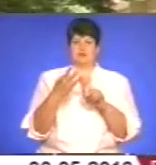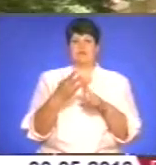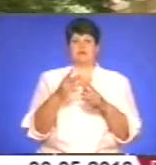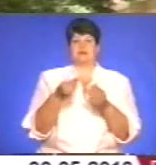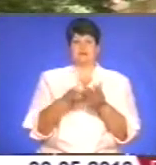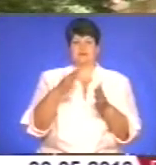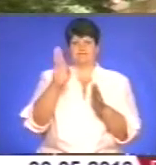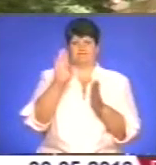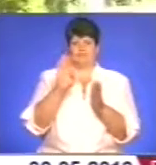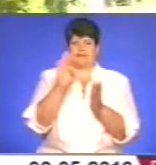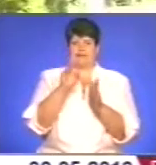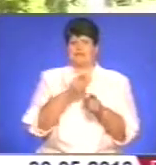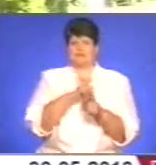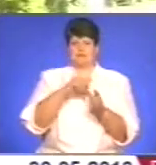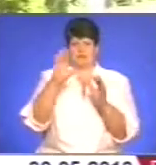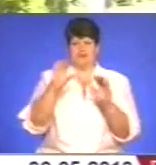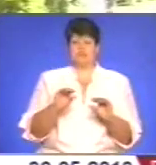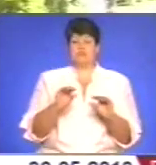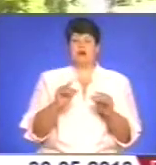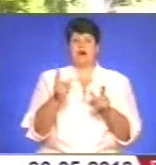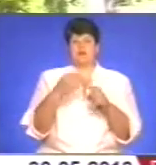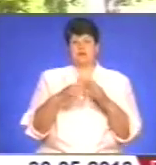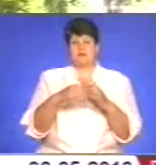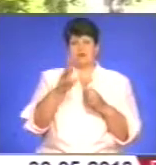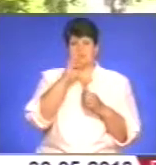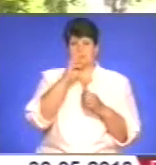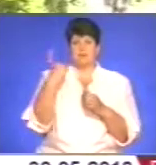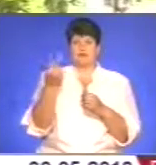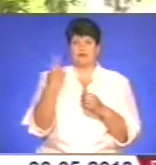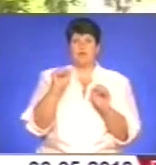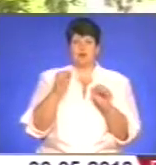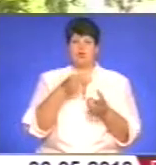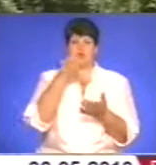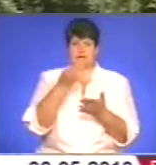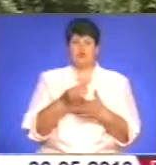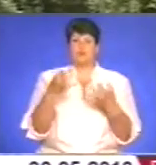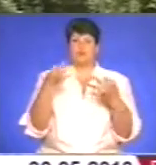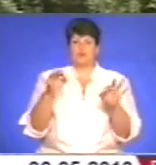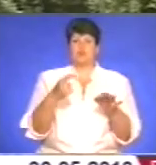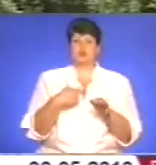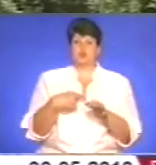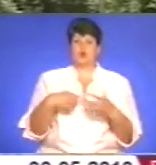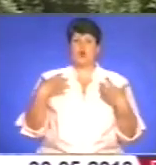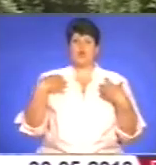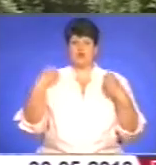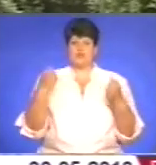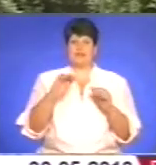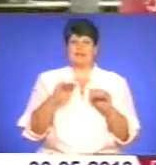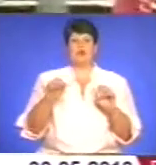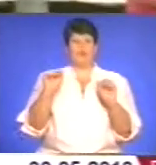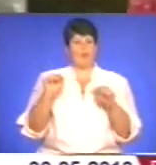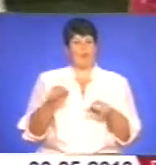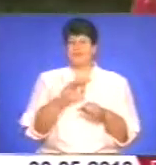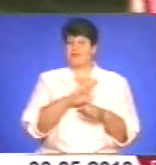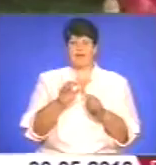найнижчі. Тим не менш, враховуючи середню заробітну плату в області, можна сказати, що дозволити собі оздоровлення дитини в таборі може не